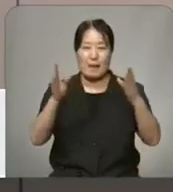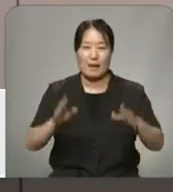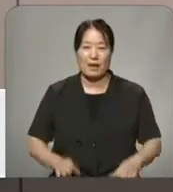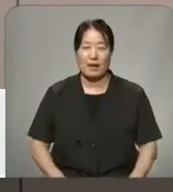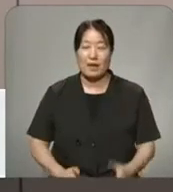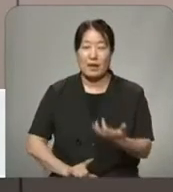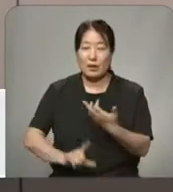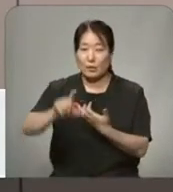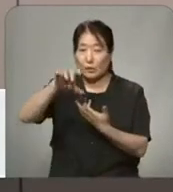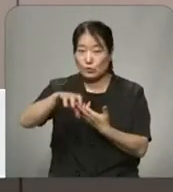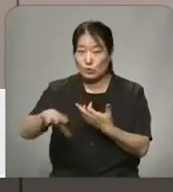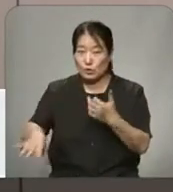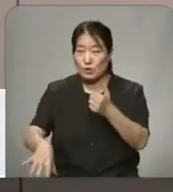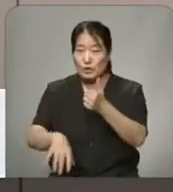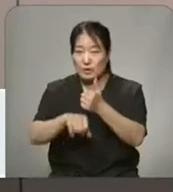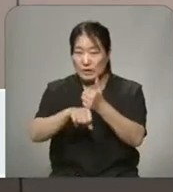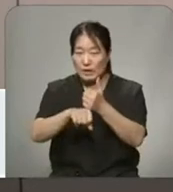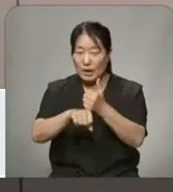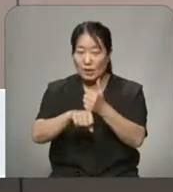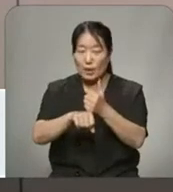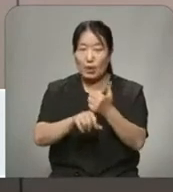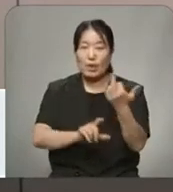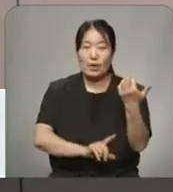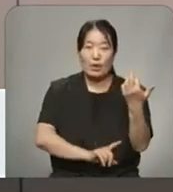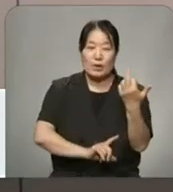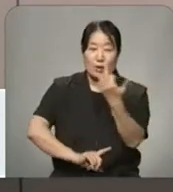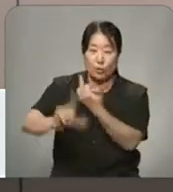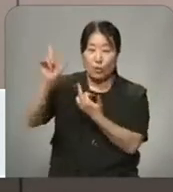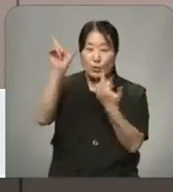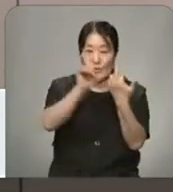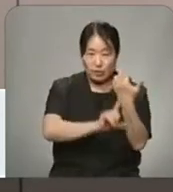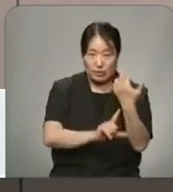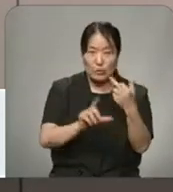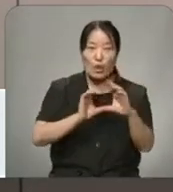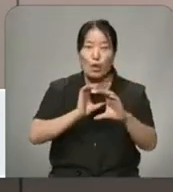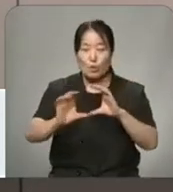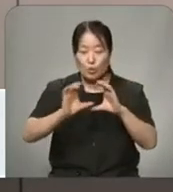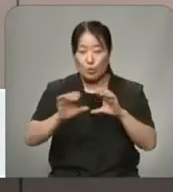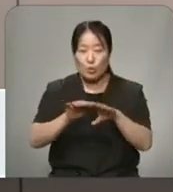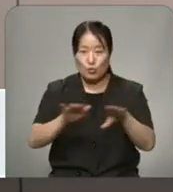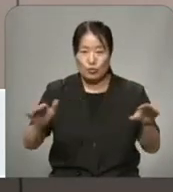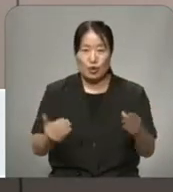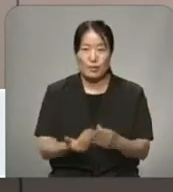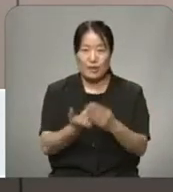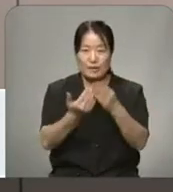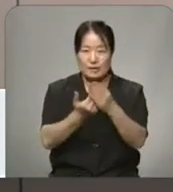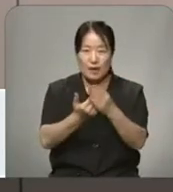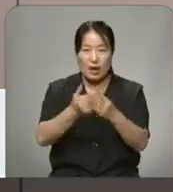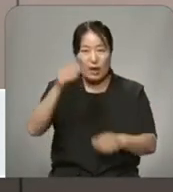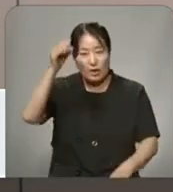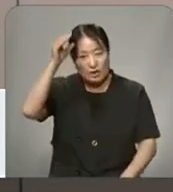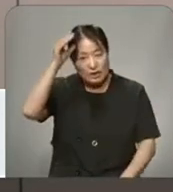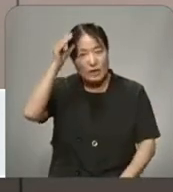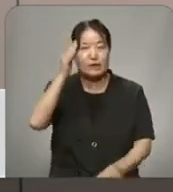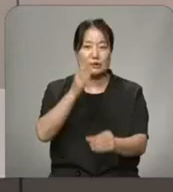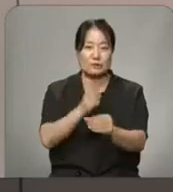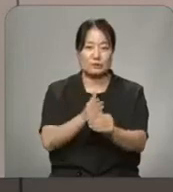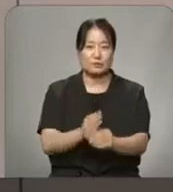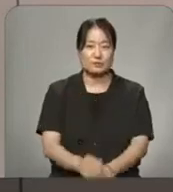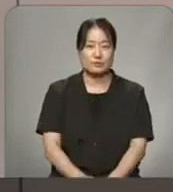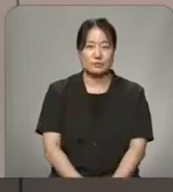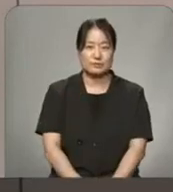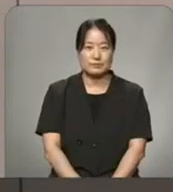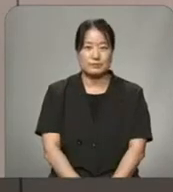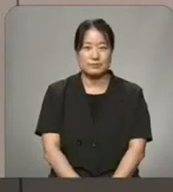주요 산업을 주관하며 영동과 영서 간 소통과 균형 발전에 큰 도움을 줄 수 있을 것으로 기대됩니다. 노지영 기자가 보도합니다.